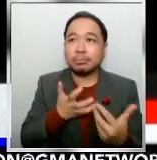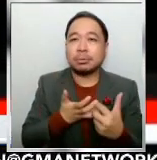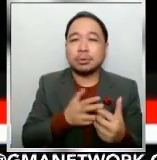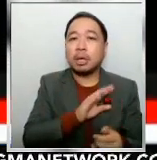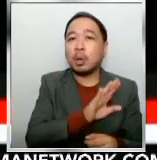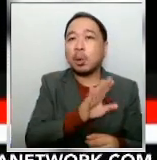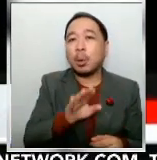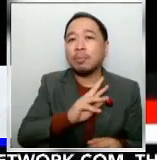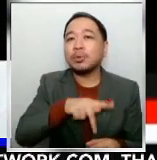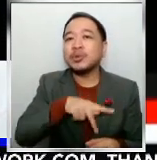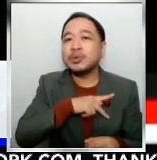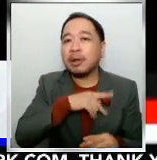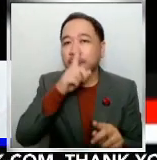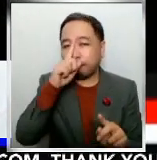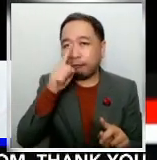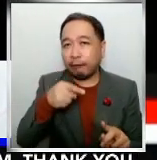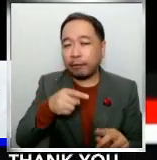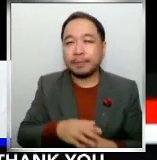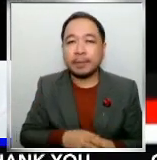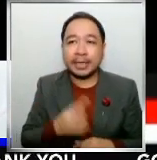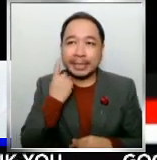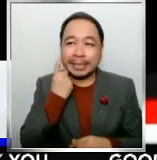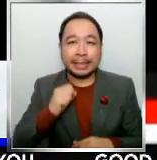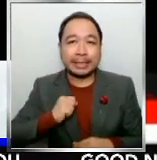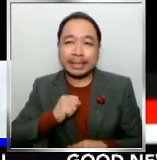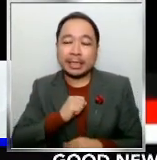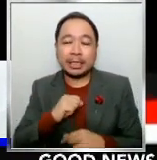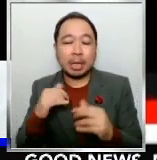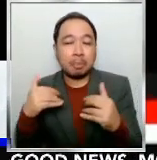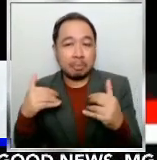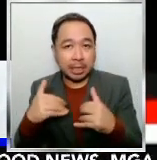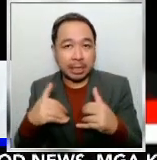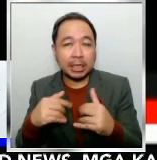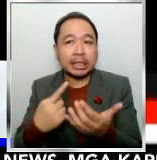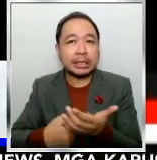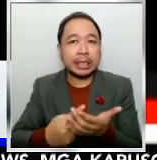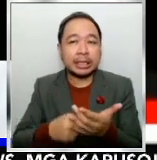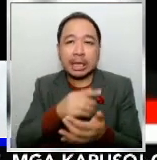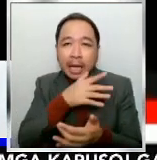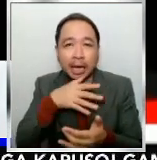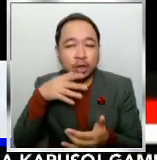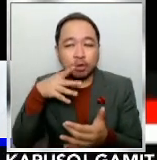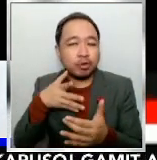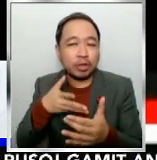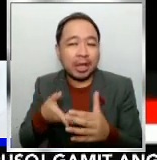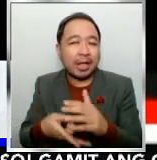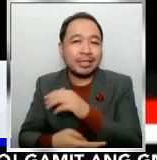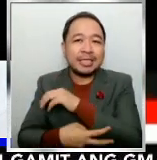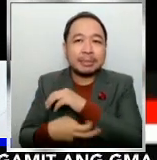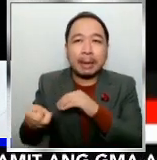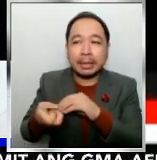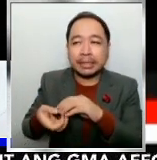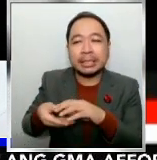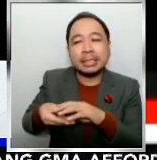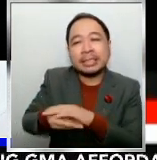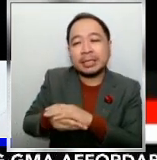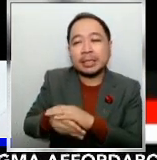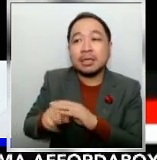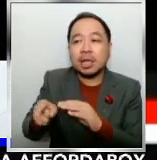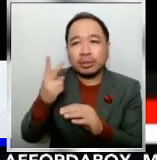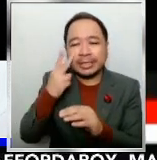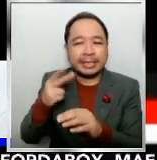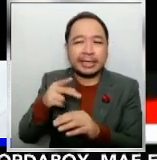ng Senado kanina, tinalakay ni Soto ang issue ng agricultural smuggling sa kanyang privileged speech. Dito, binatikos niya ang Bureau of